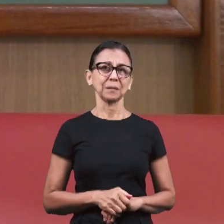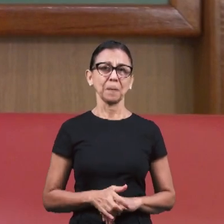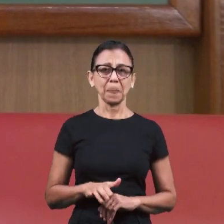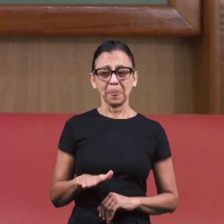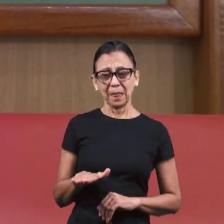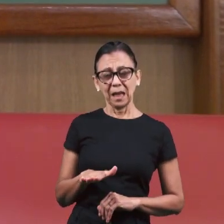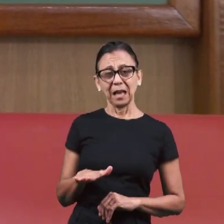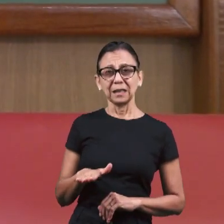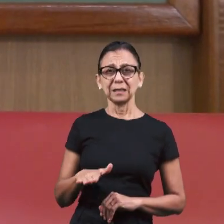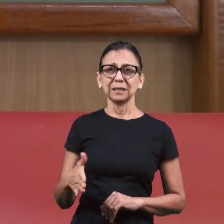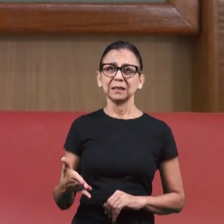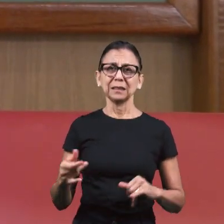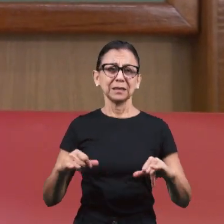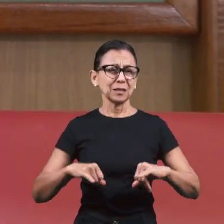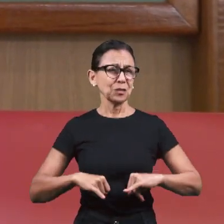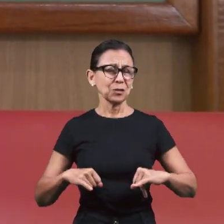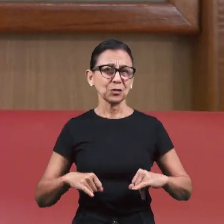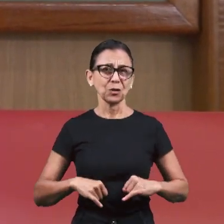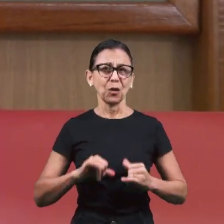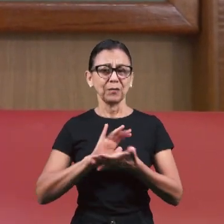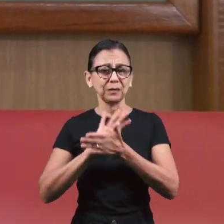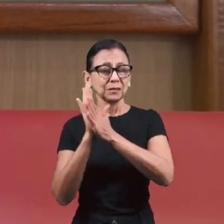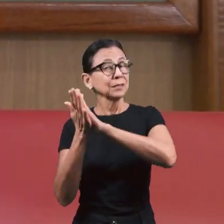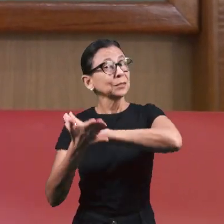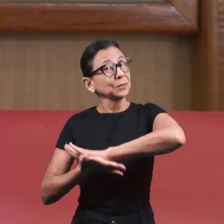endroits, des enfants qui sont touchés,